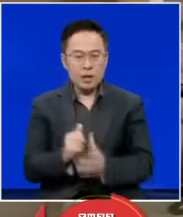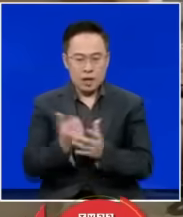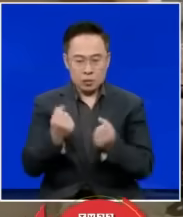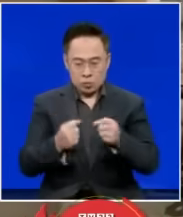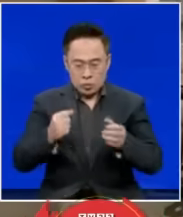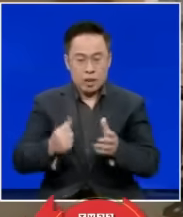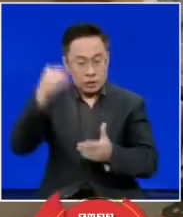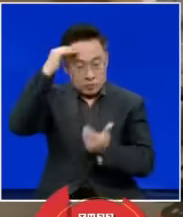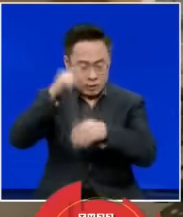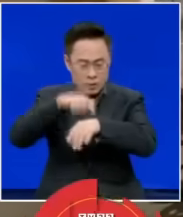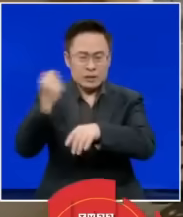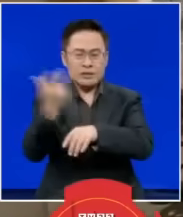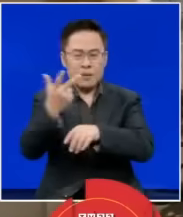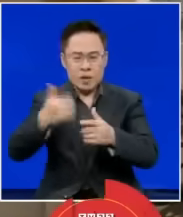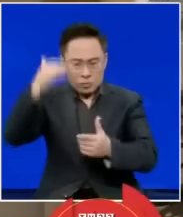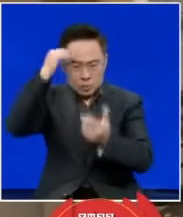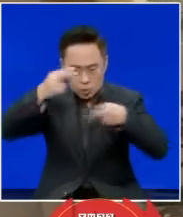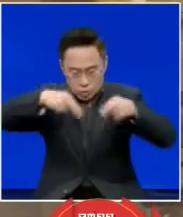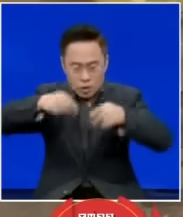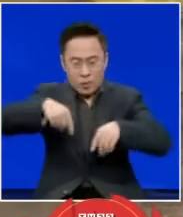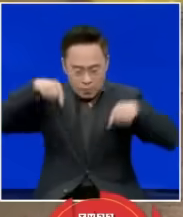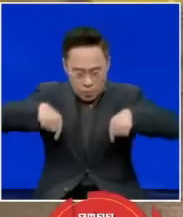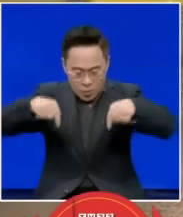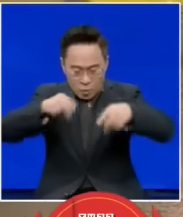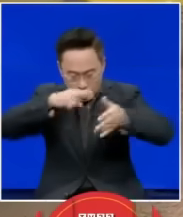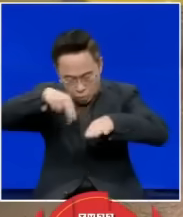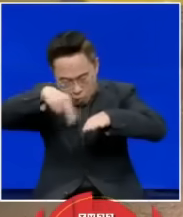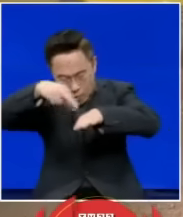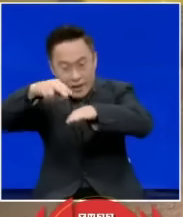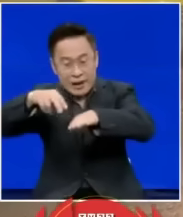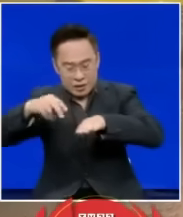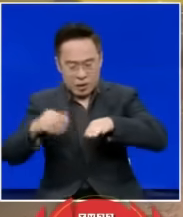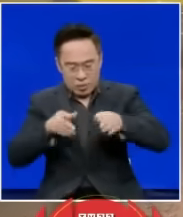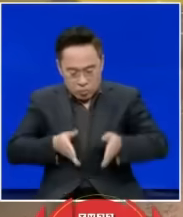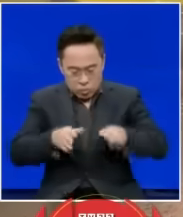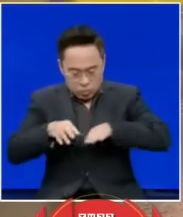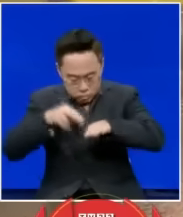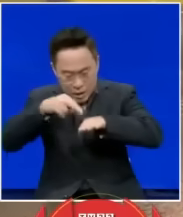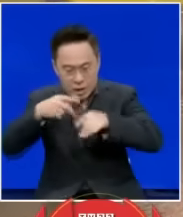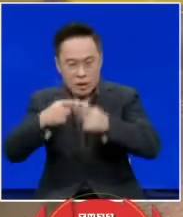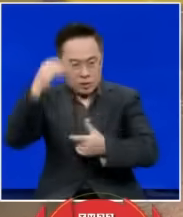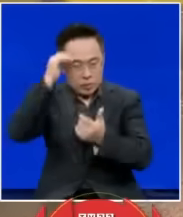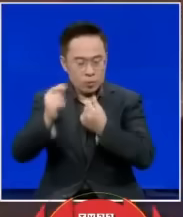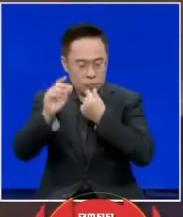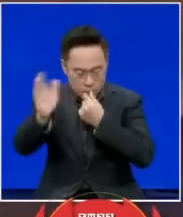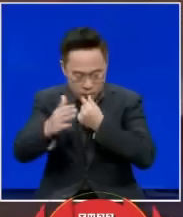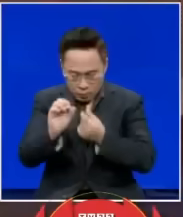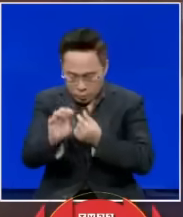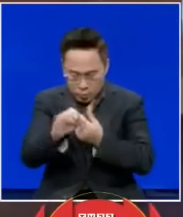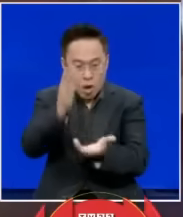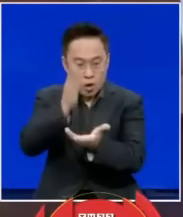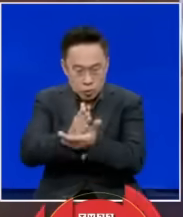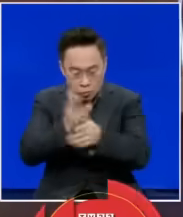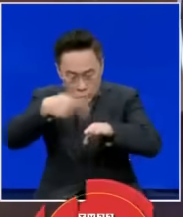พิรุษน่าสงสัยพอไปถึงตำรวจก็เรียกให้หยุดครับแต่ตามข่าวบอกคนขับรถเนี่ยไม่ยอมหยุดแล้วก็ขับรถฝ่าจุดตรว